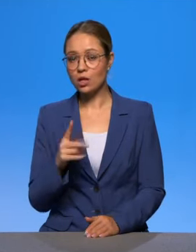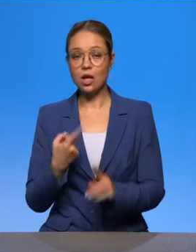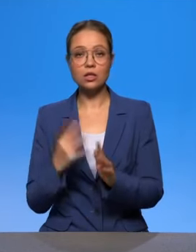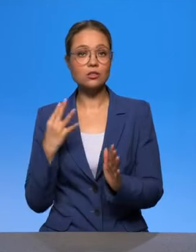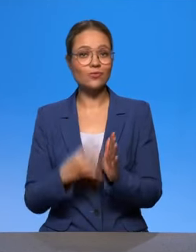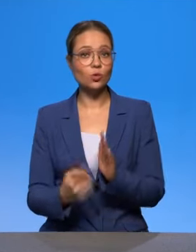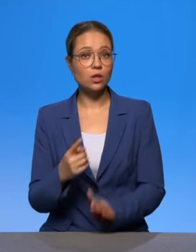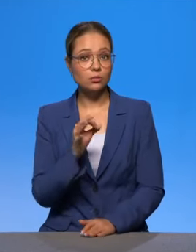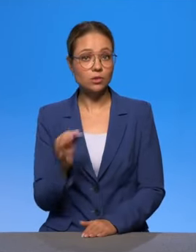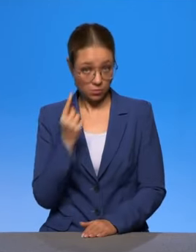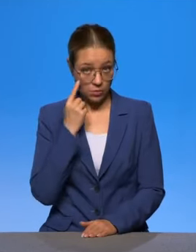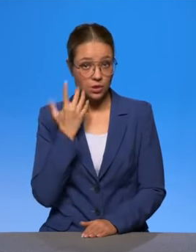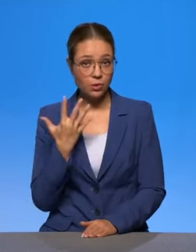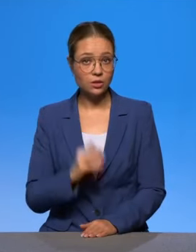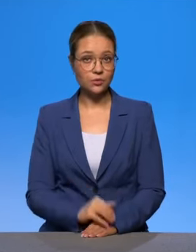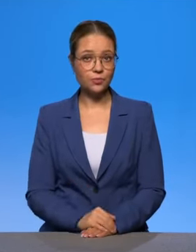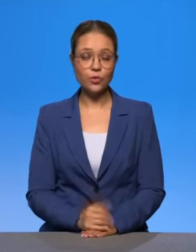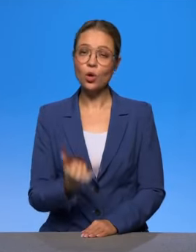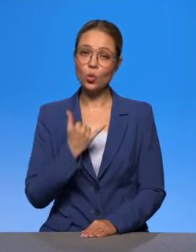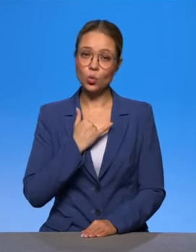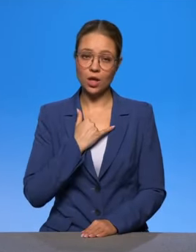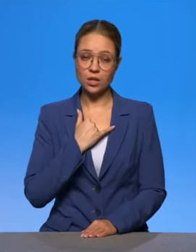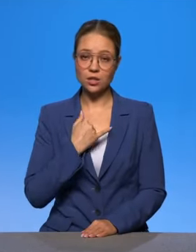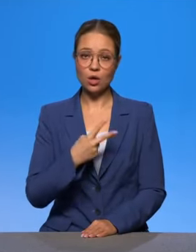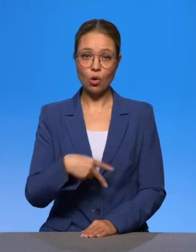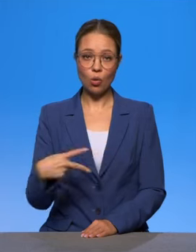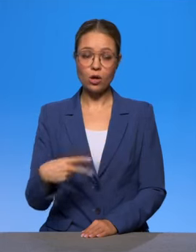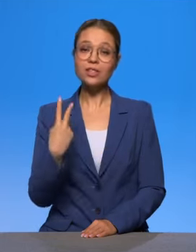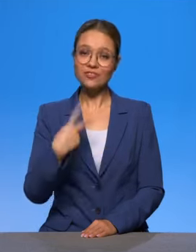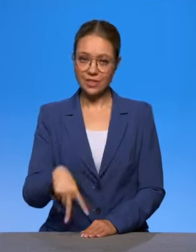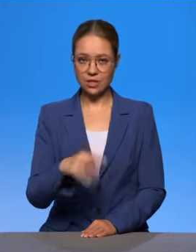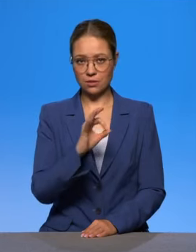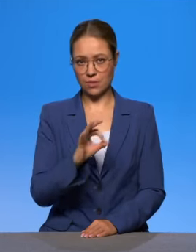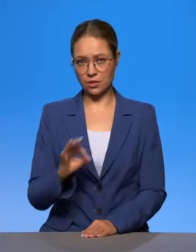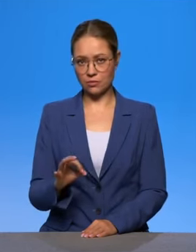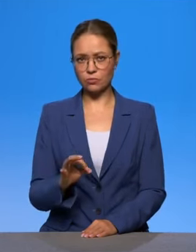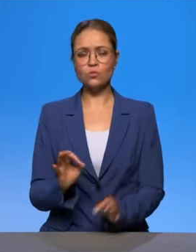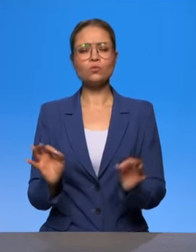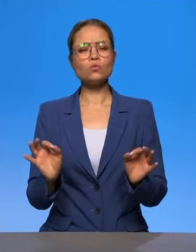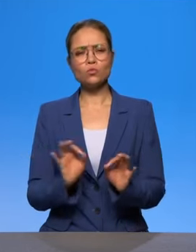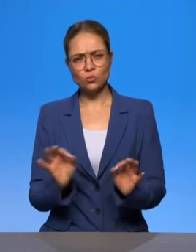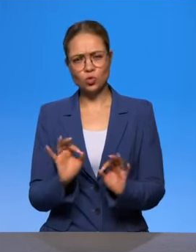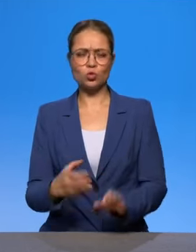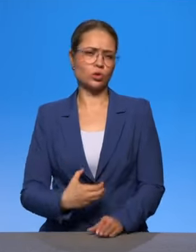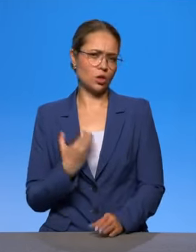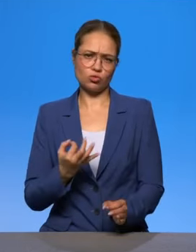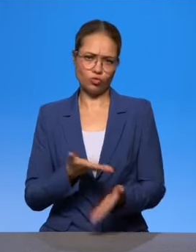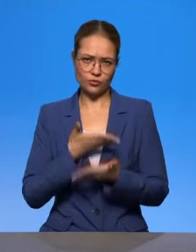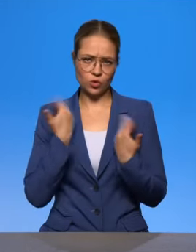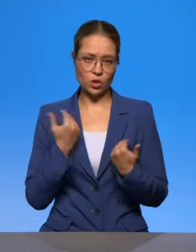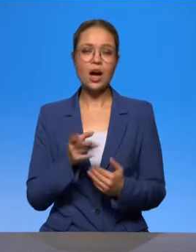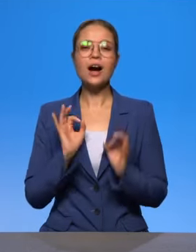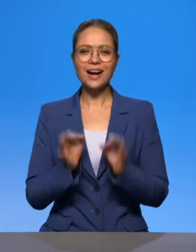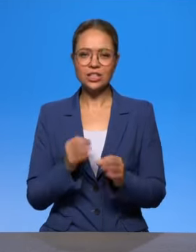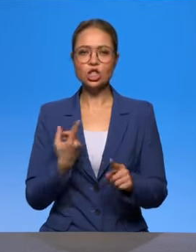91%, понимаете? У нас составляет около 20%. Ничего страшного в этом нет. Конечно, бороться с этим